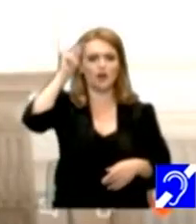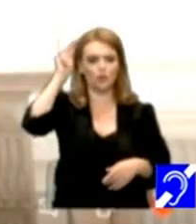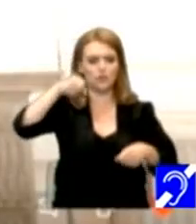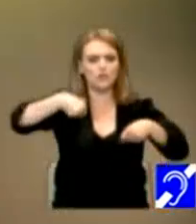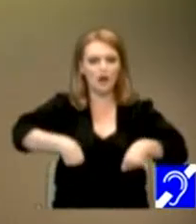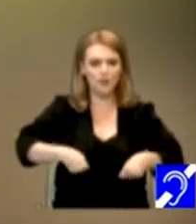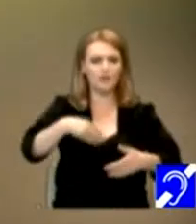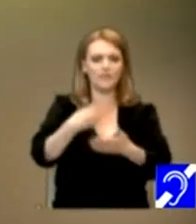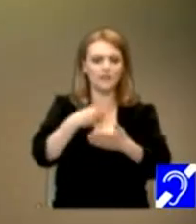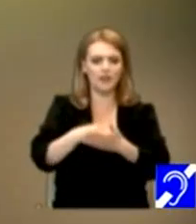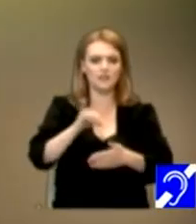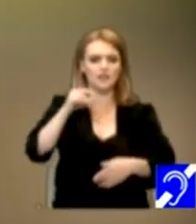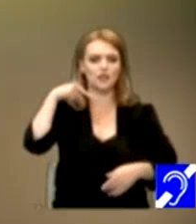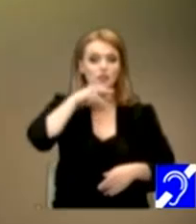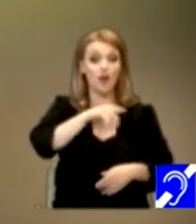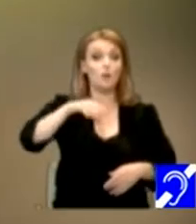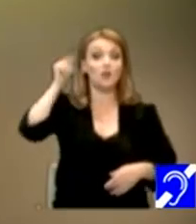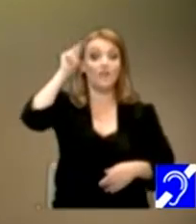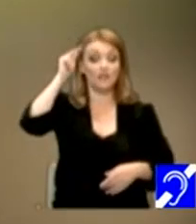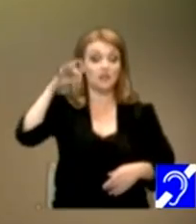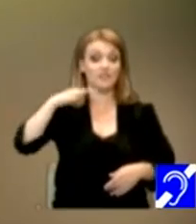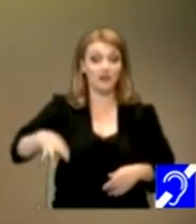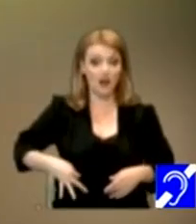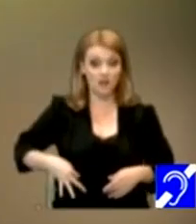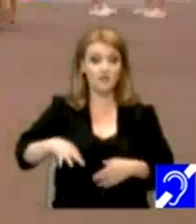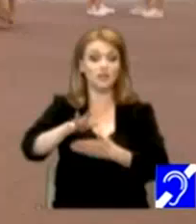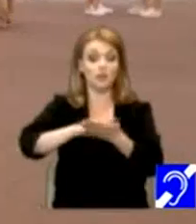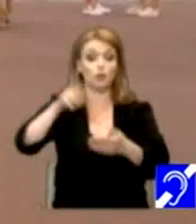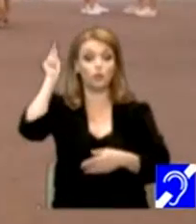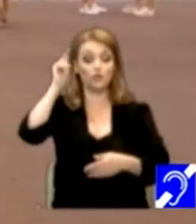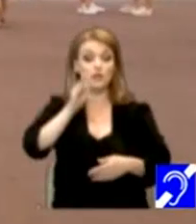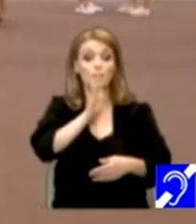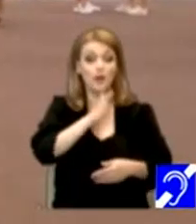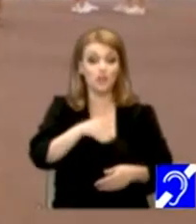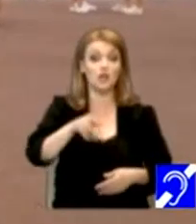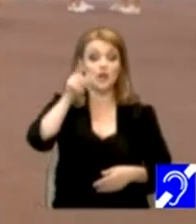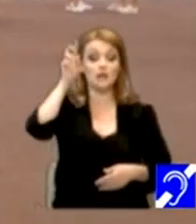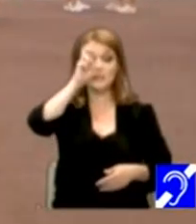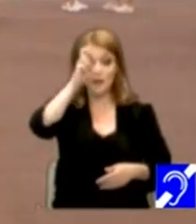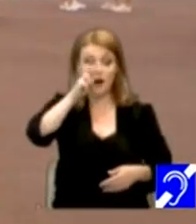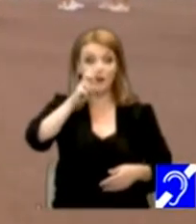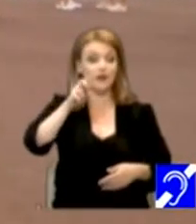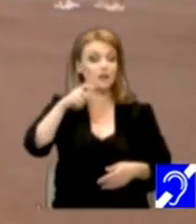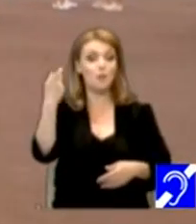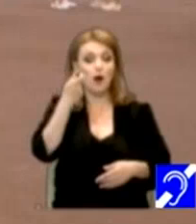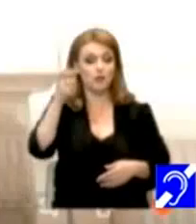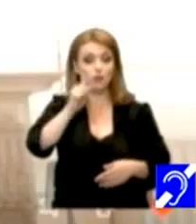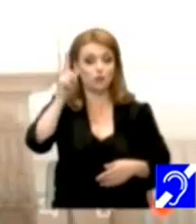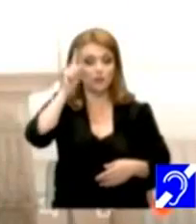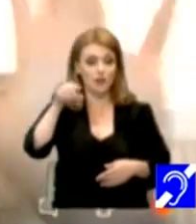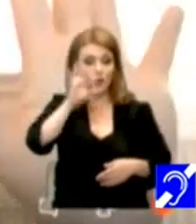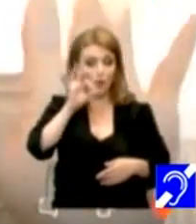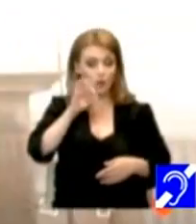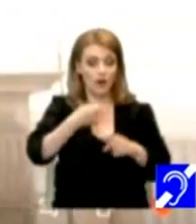și economie. După ce a învățat în Franța, Olga a mers să muncească în Belgia, țară despre care cunoștea foarte puțin.